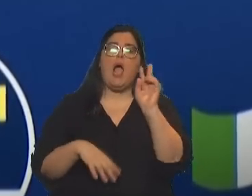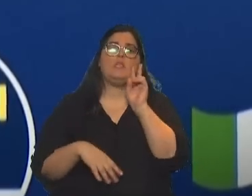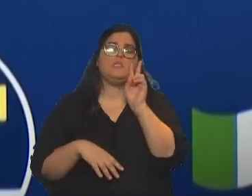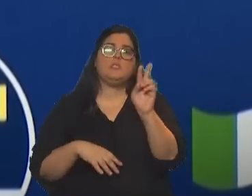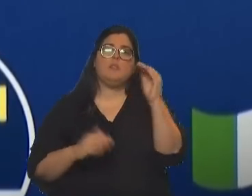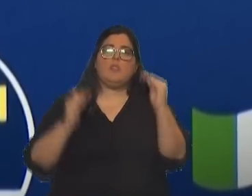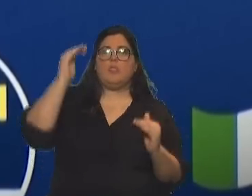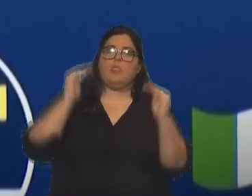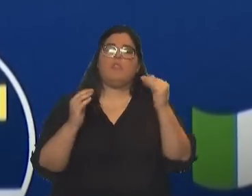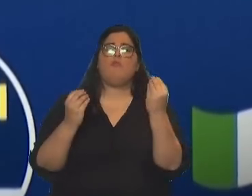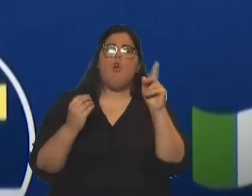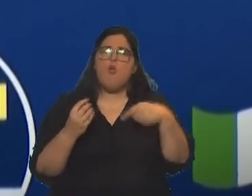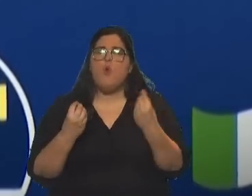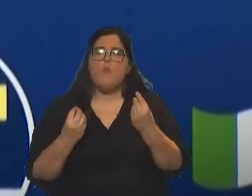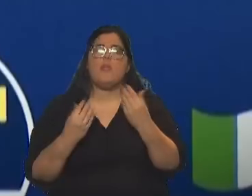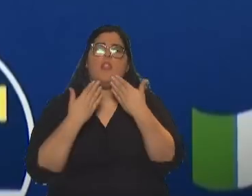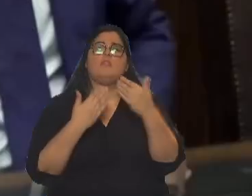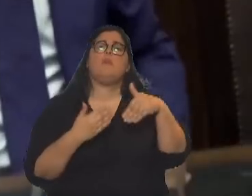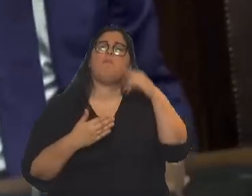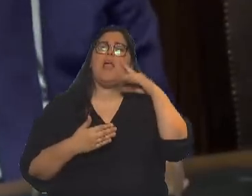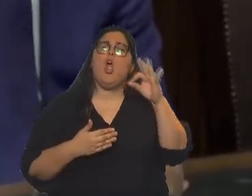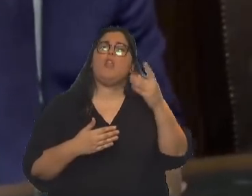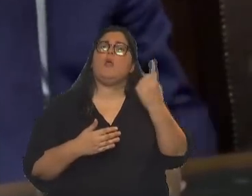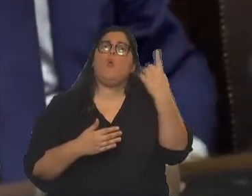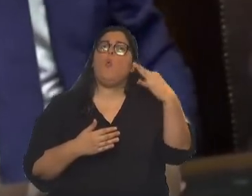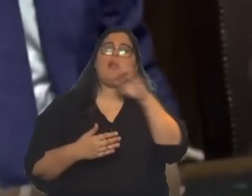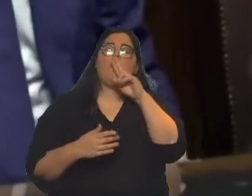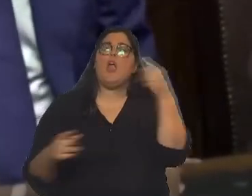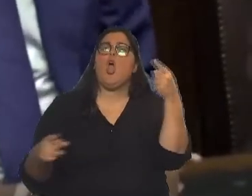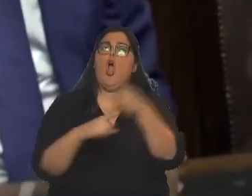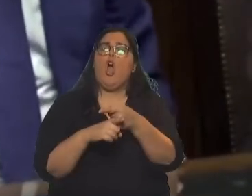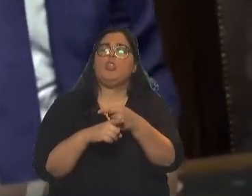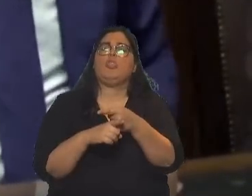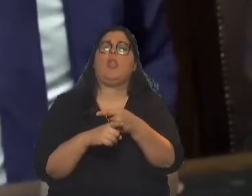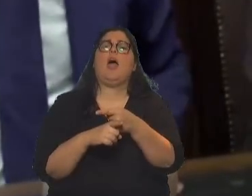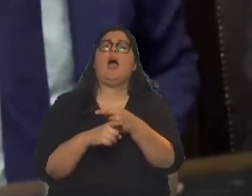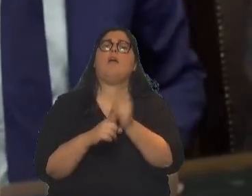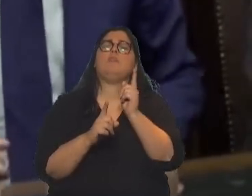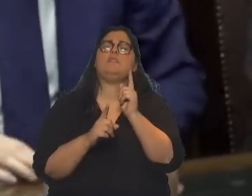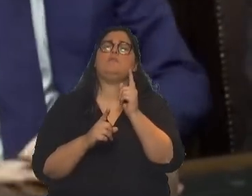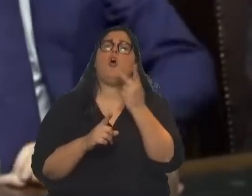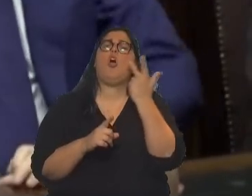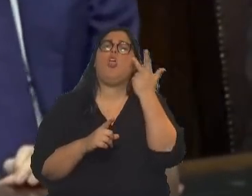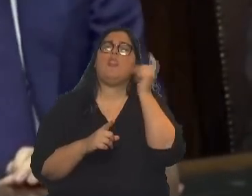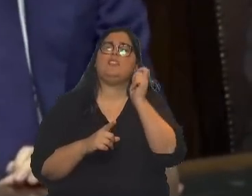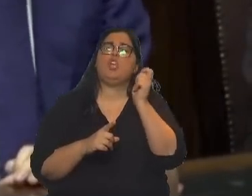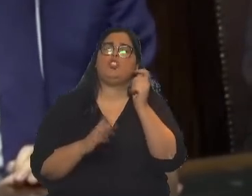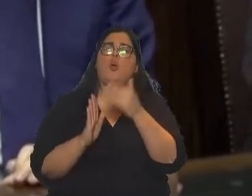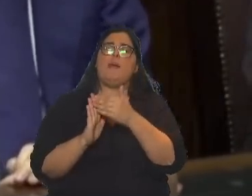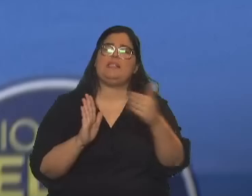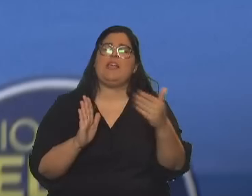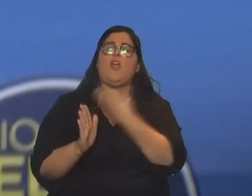la balanza es que Meloni fue la única política opositora que se opuso a los 18 meses del gobierno de Mario